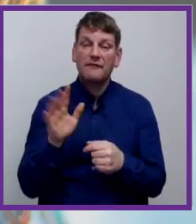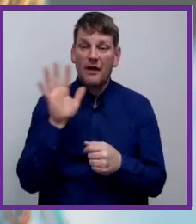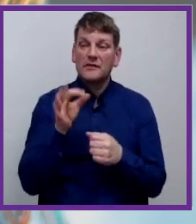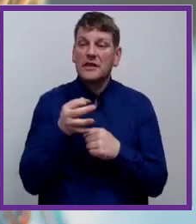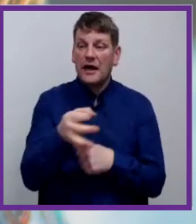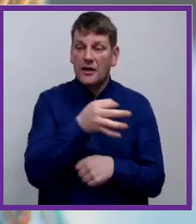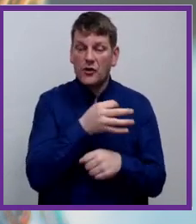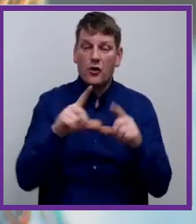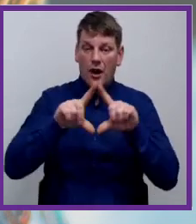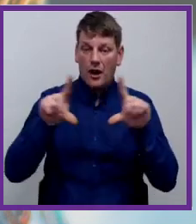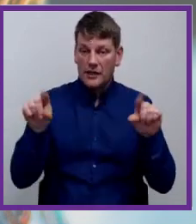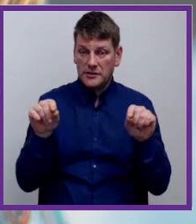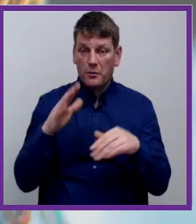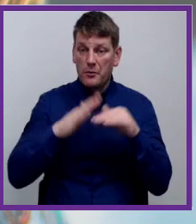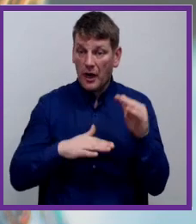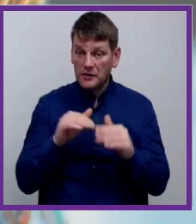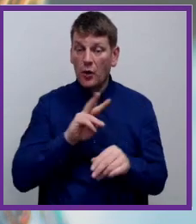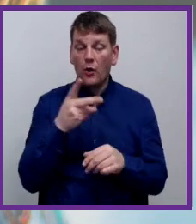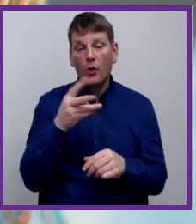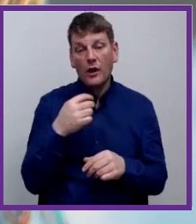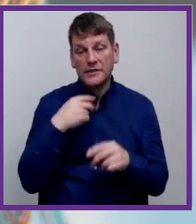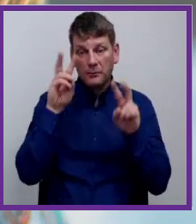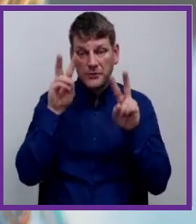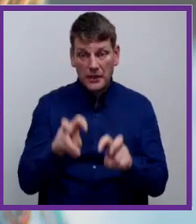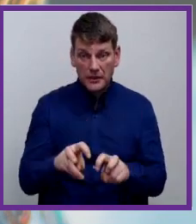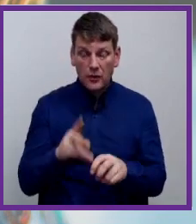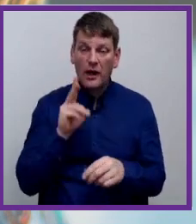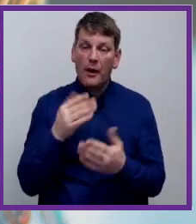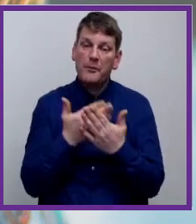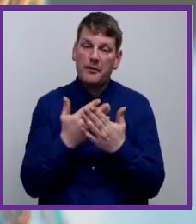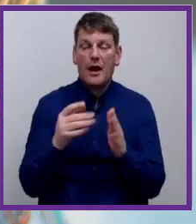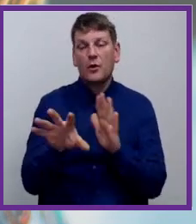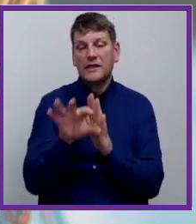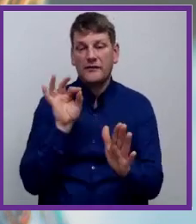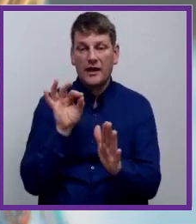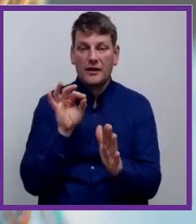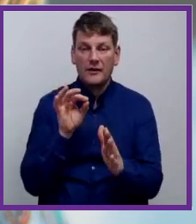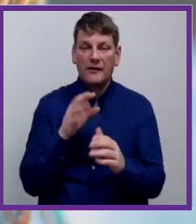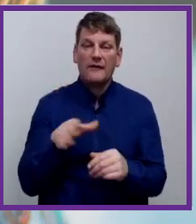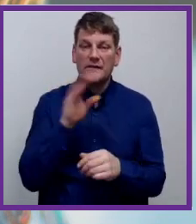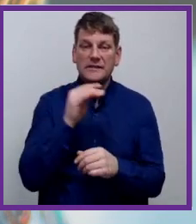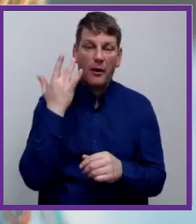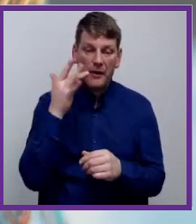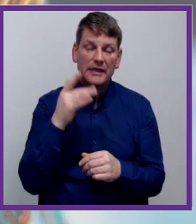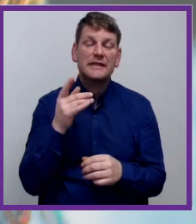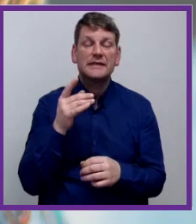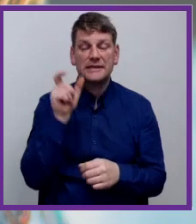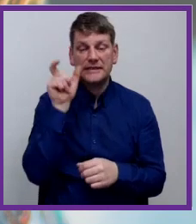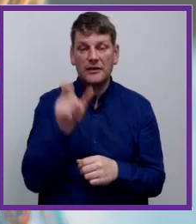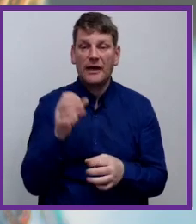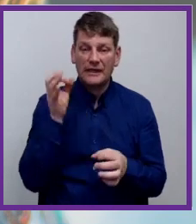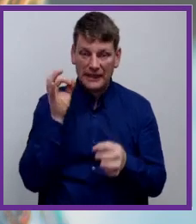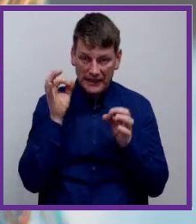reģionālo institūciju praksē, ko es apskatīju, un kā piemēru izvēlējos Visamerikas cilvēktiesību tiesu,